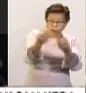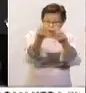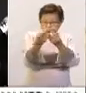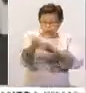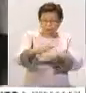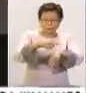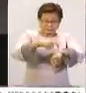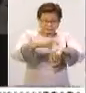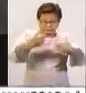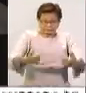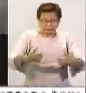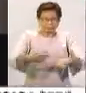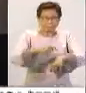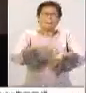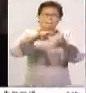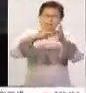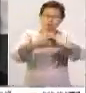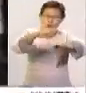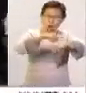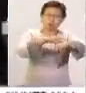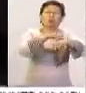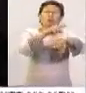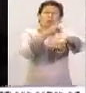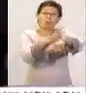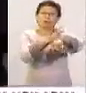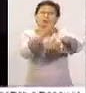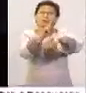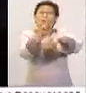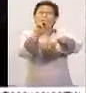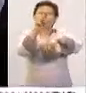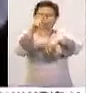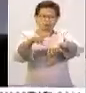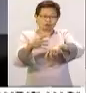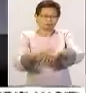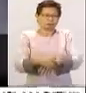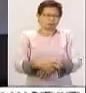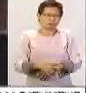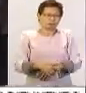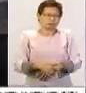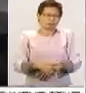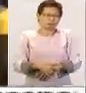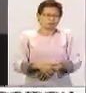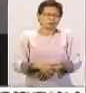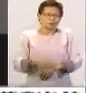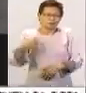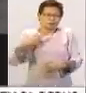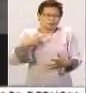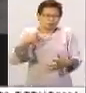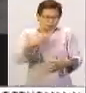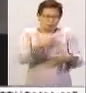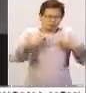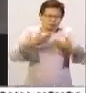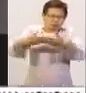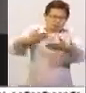pada saat ini, maksudnya waktu wukuf sebelumnya, kita ada lebih kurang sebelum